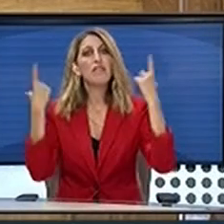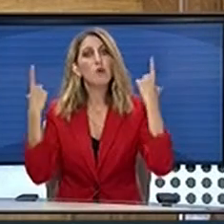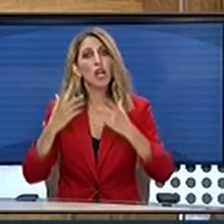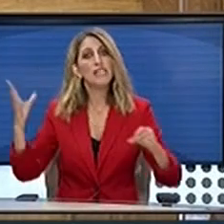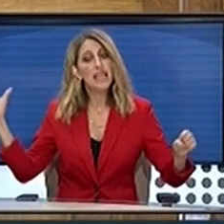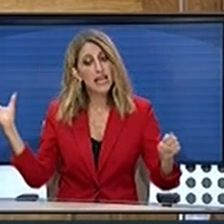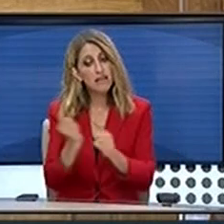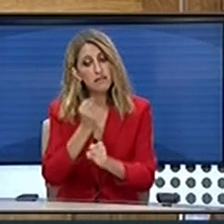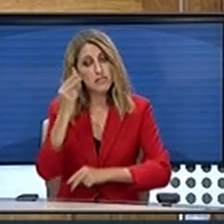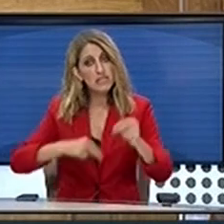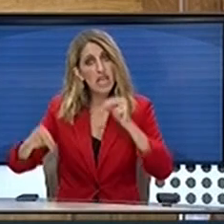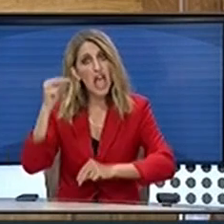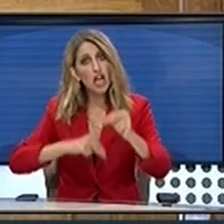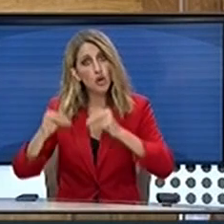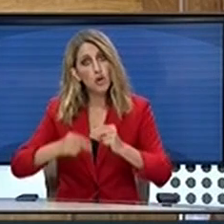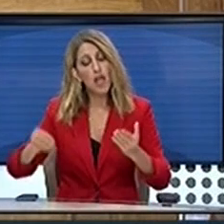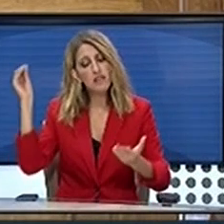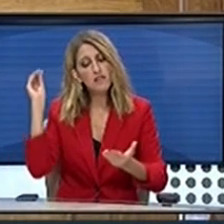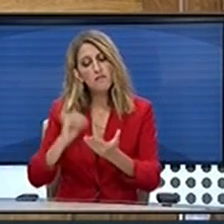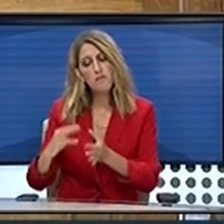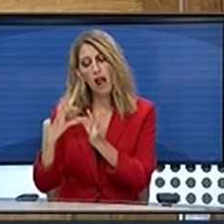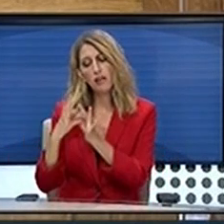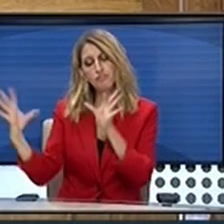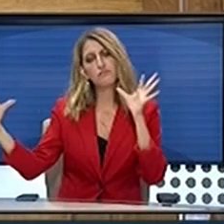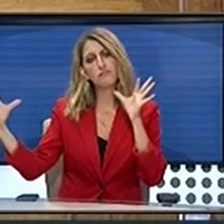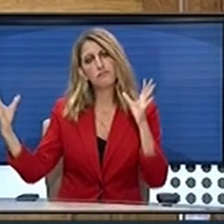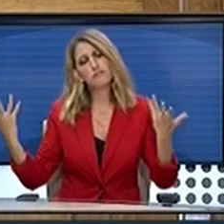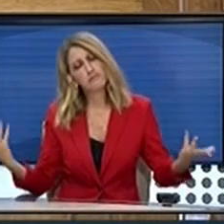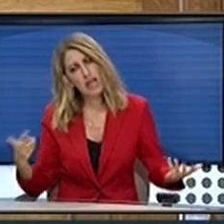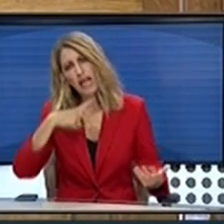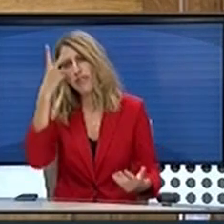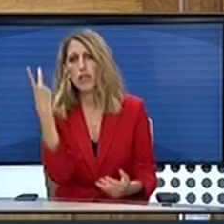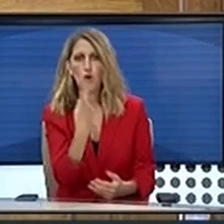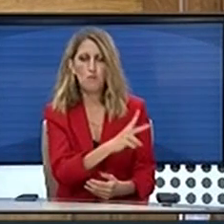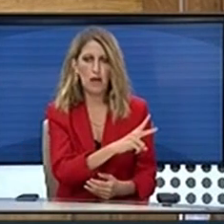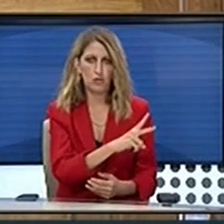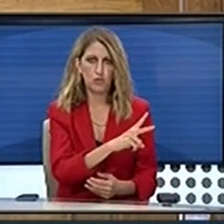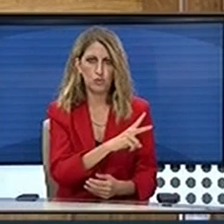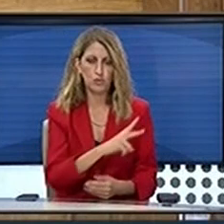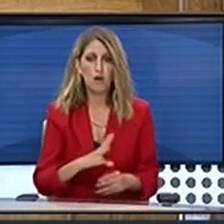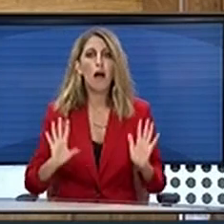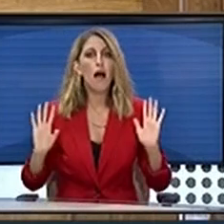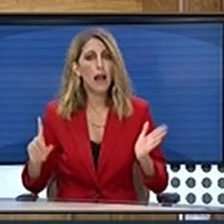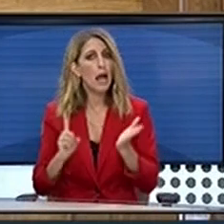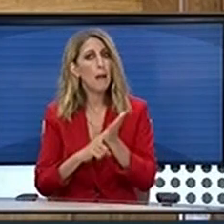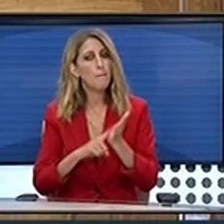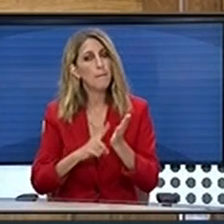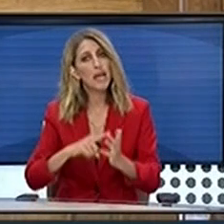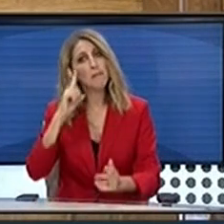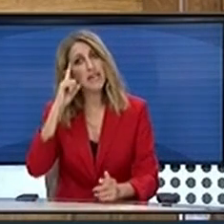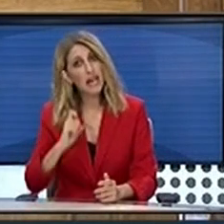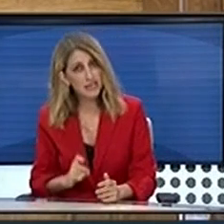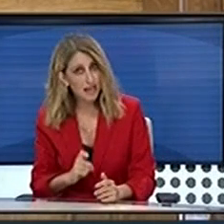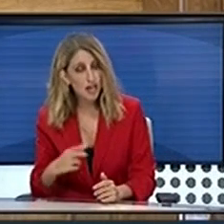εκλογές. Είναι δικαίωμά του να επιλέγει τους φίλους του και τους συμμάχους του. Αλλά πρέπει επίσης να γνωρίζει ότι τους πρωθυπουργούς